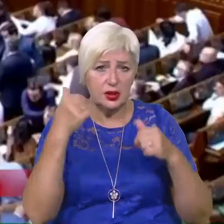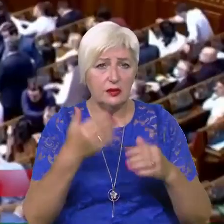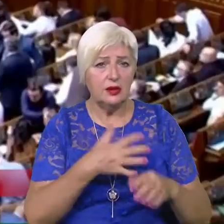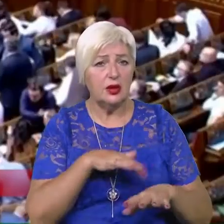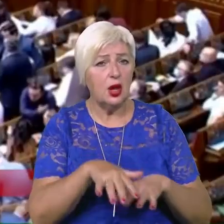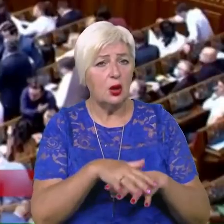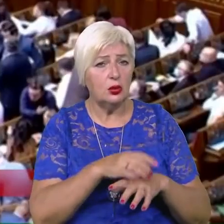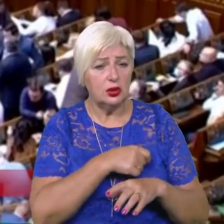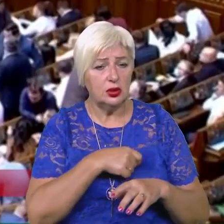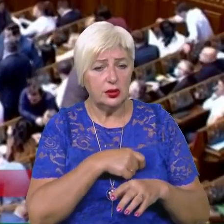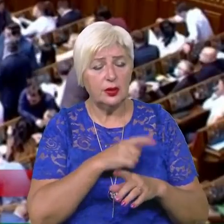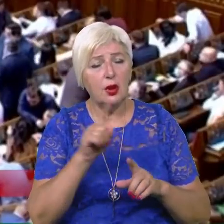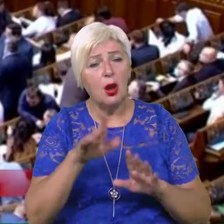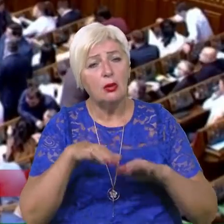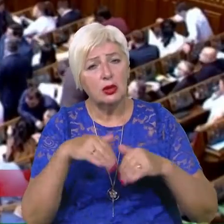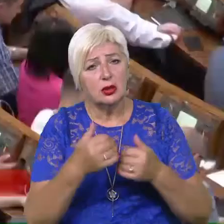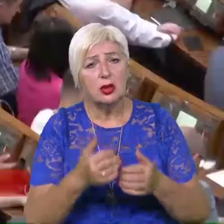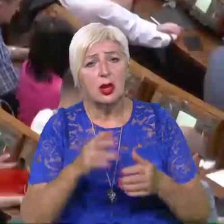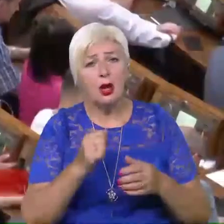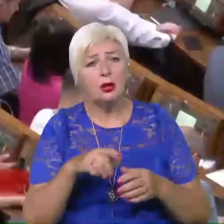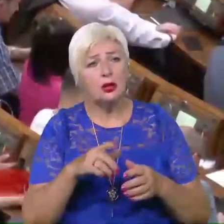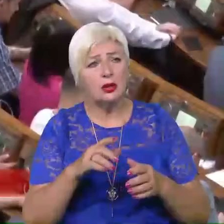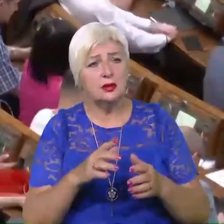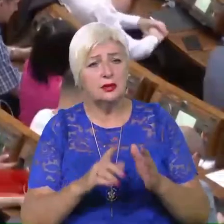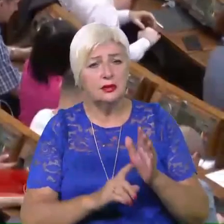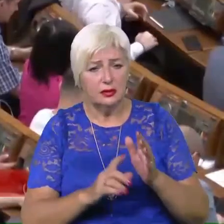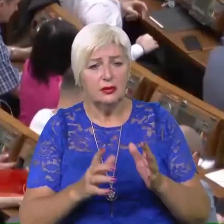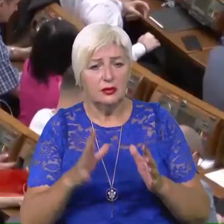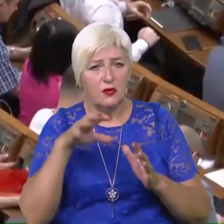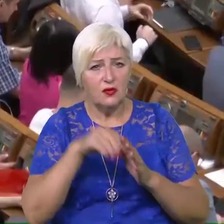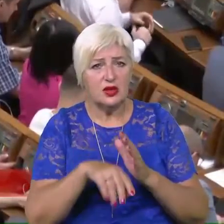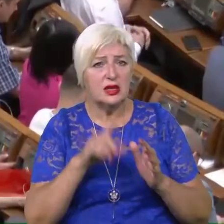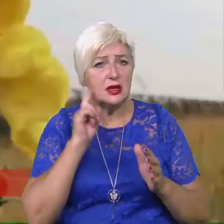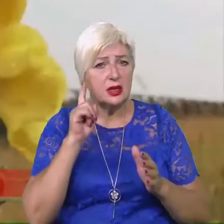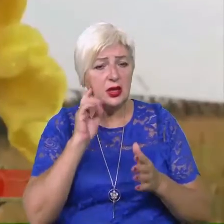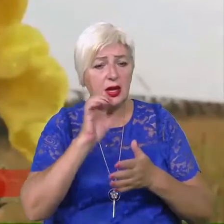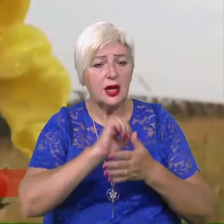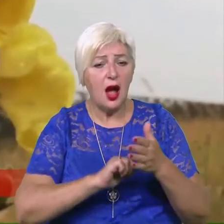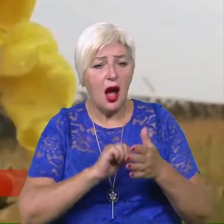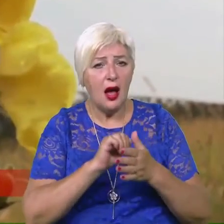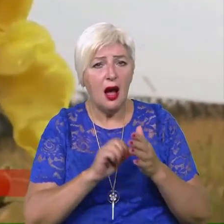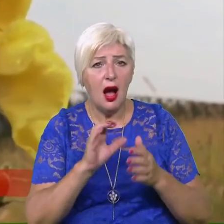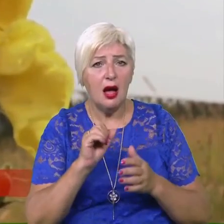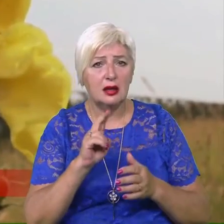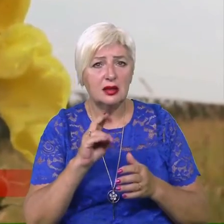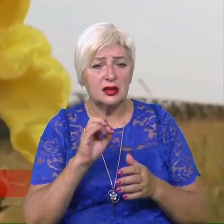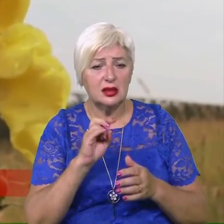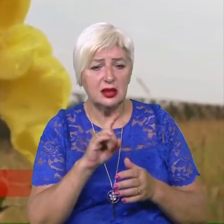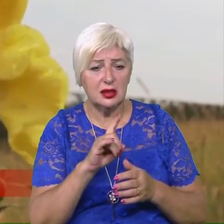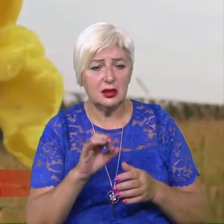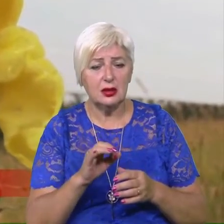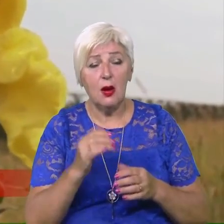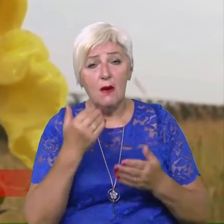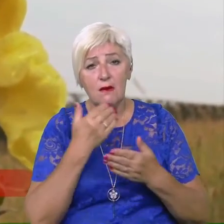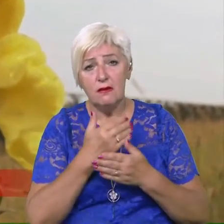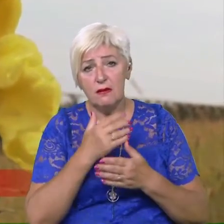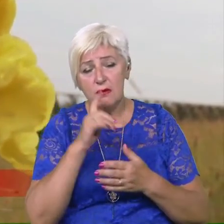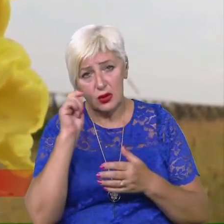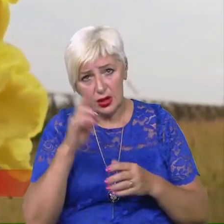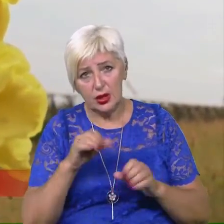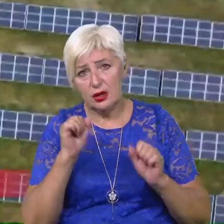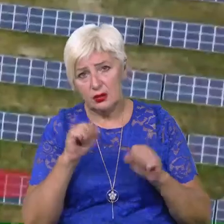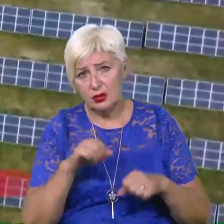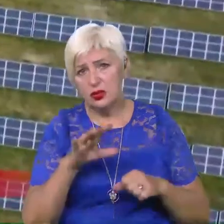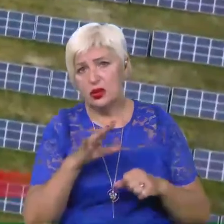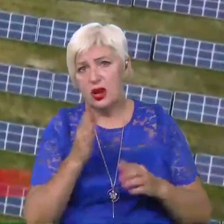пропонують запровадити зелений акциз. У скруті з боргами і новим податком чиста енергетика в країні може остаточно згаснути.